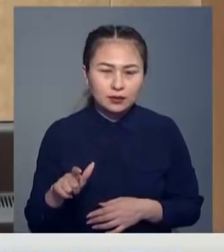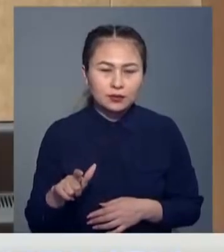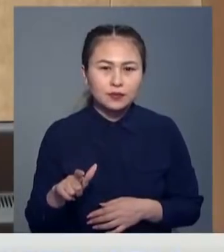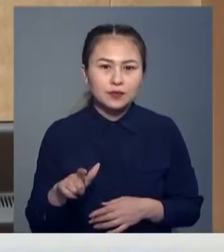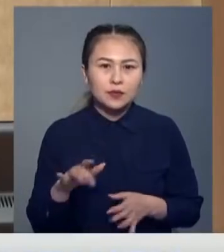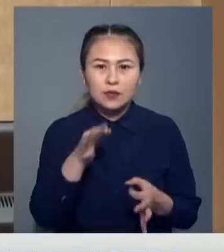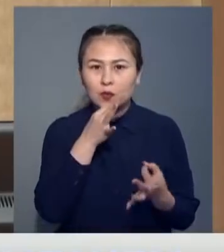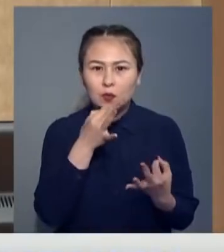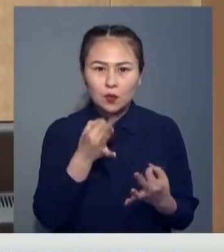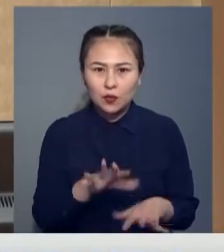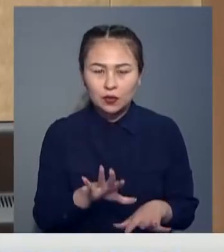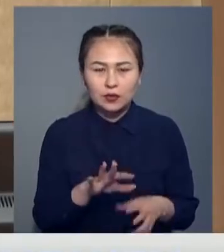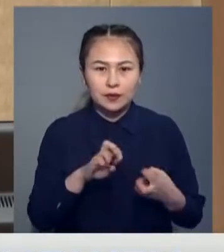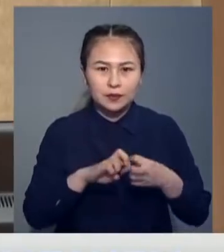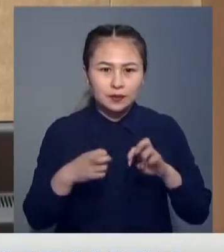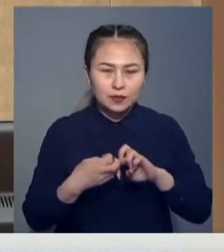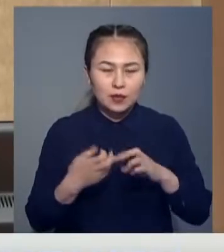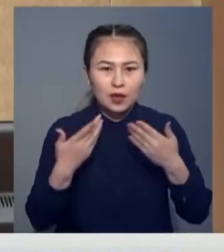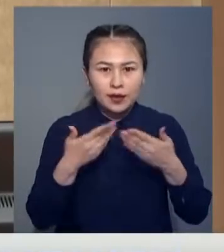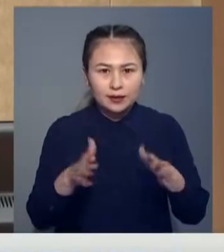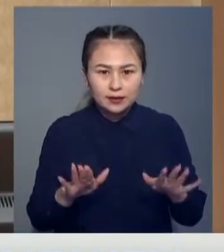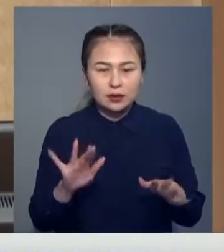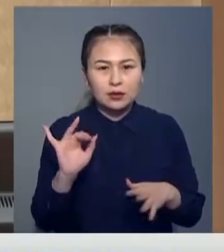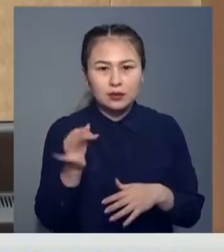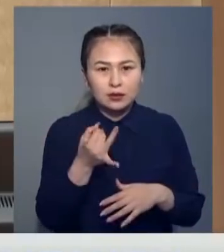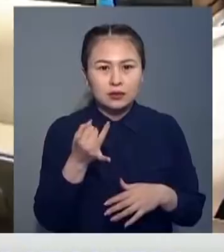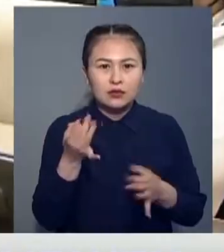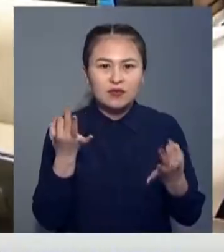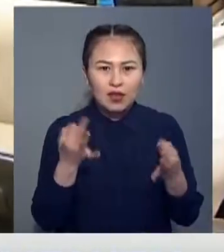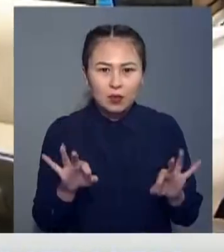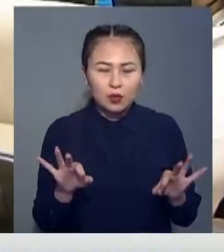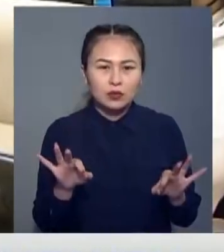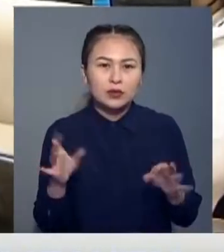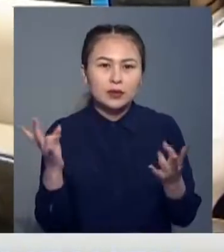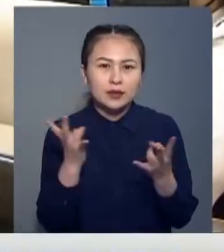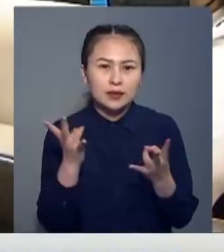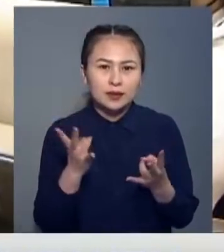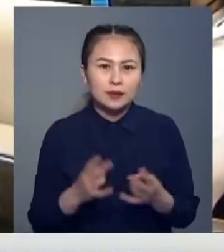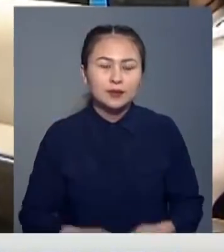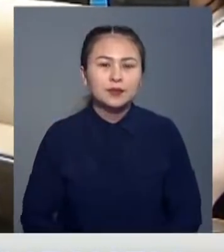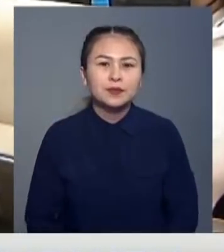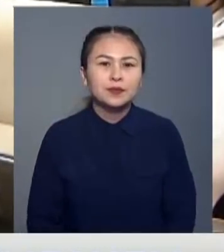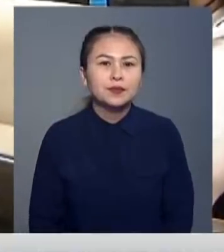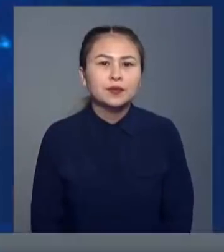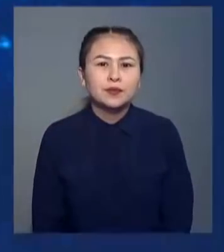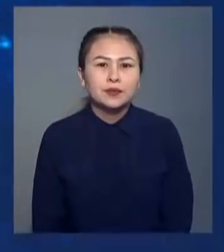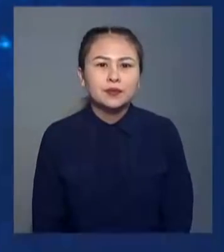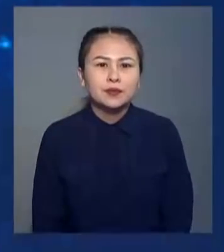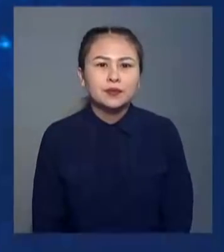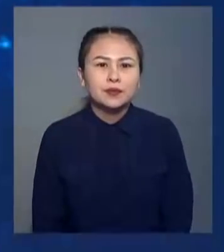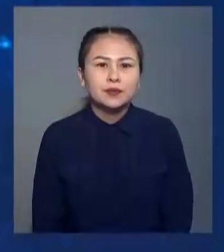азаматтардың кез келген мәселені ашық және еркін жеткізуіне мүмкіндік береді.